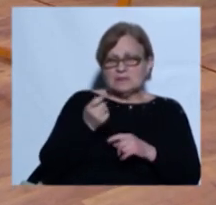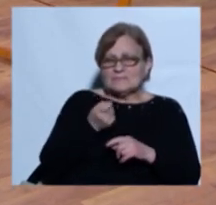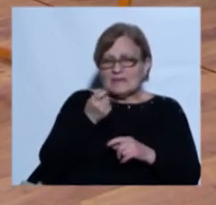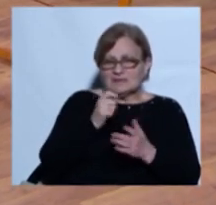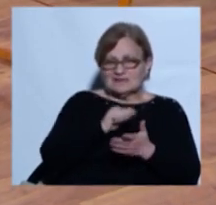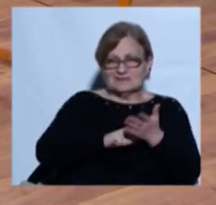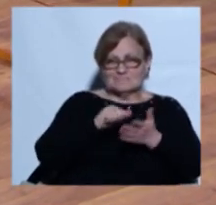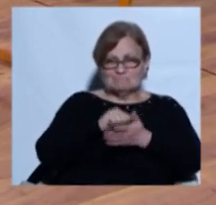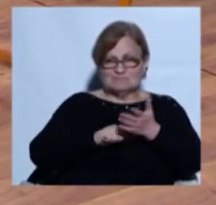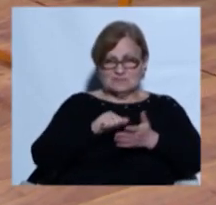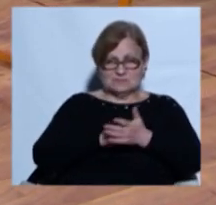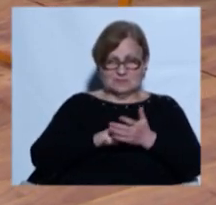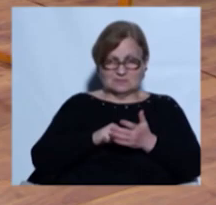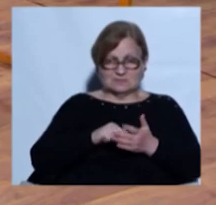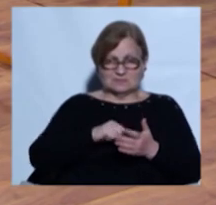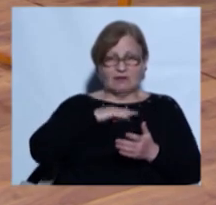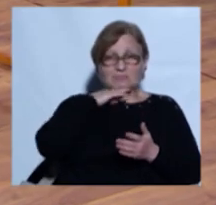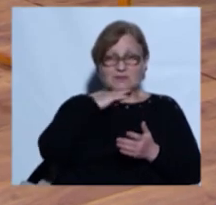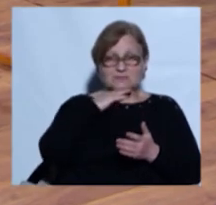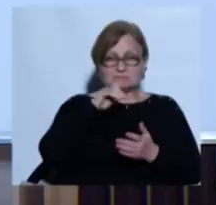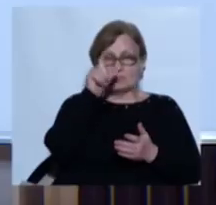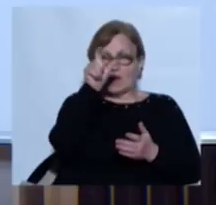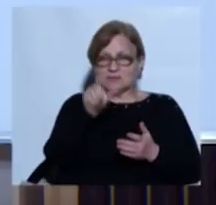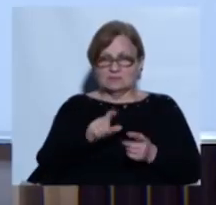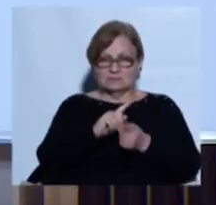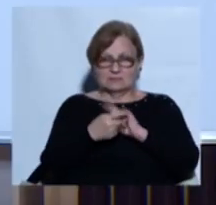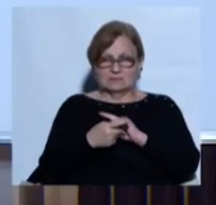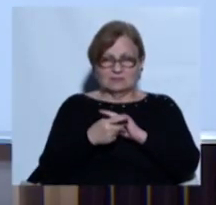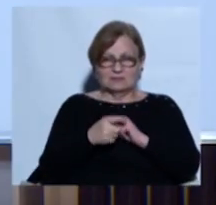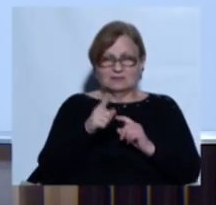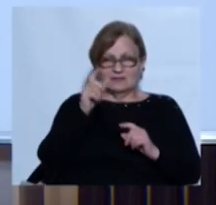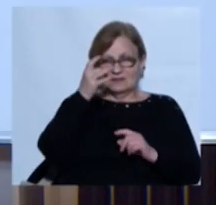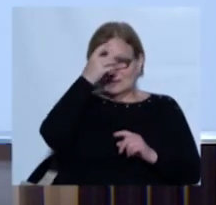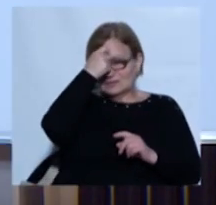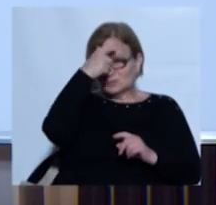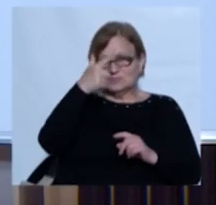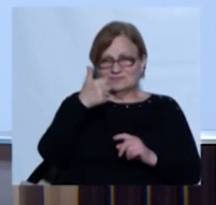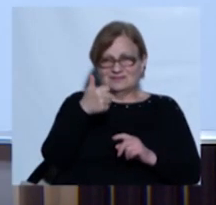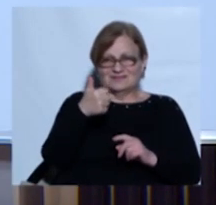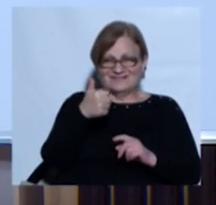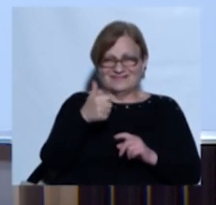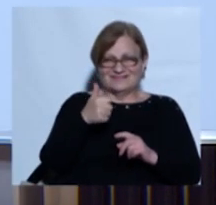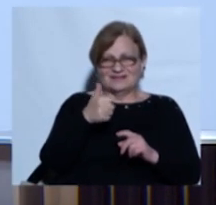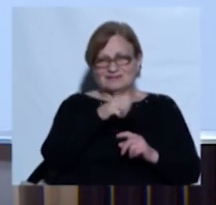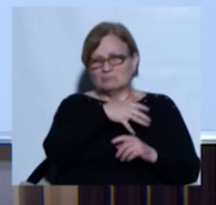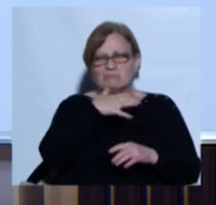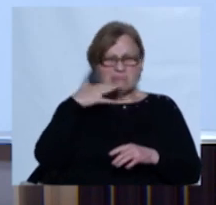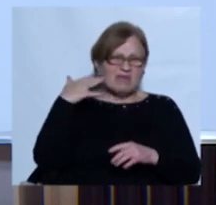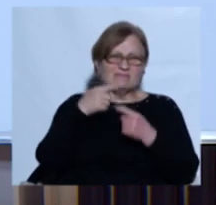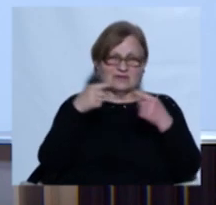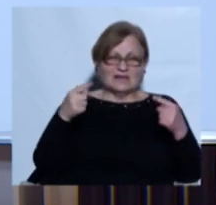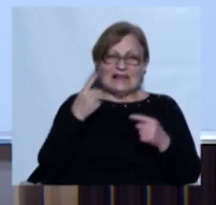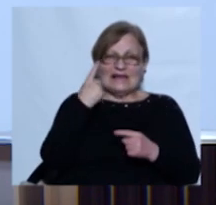ხოლმე საბაბი პიროვნების ცვლილებისა. რუსთაველს აქვს მოგეხსენება ძალიან, ნუ რამდენი არ ვინიცის,